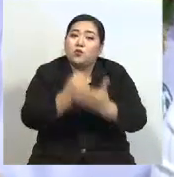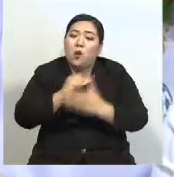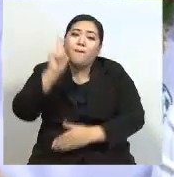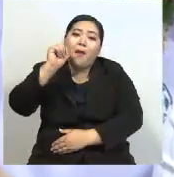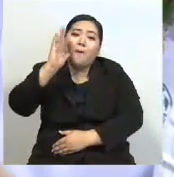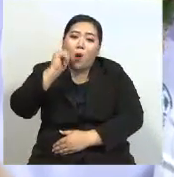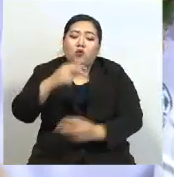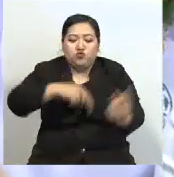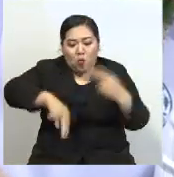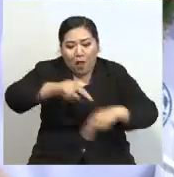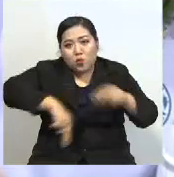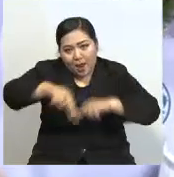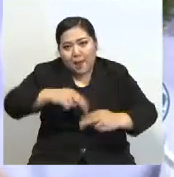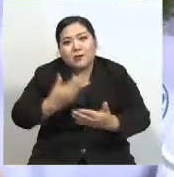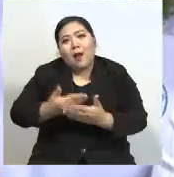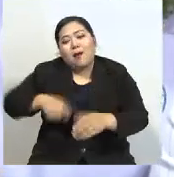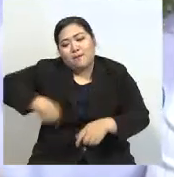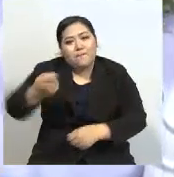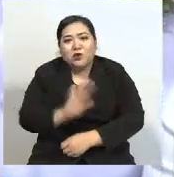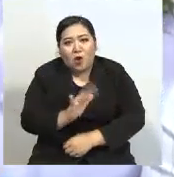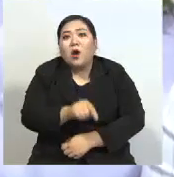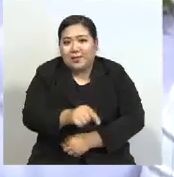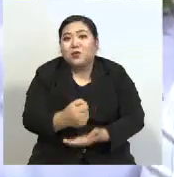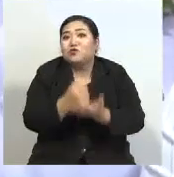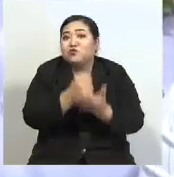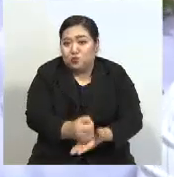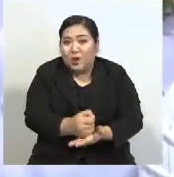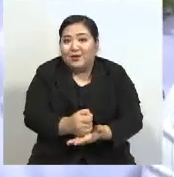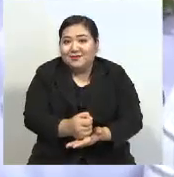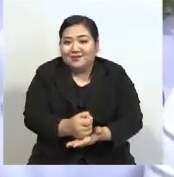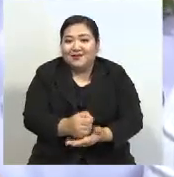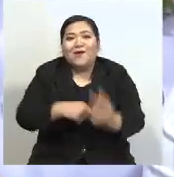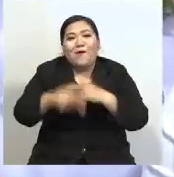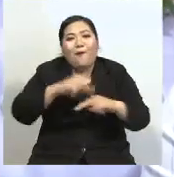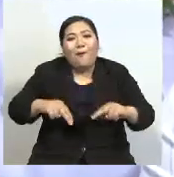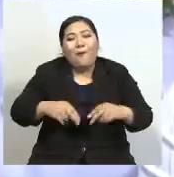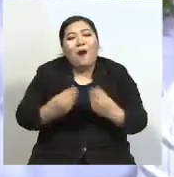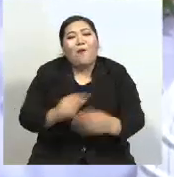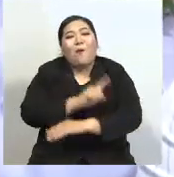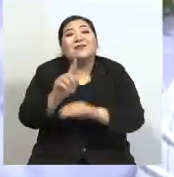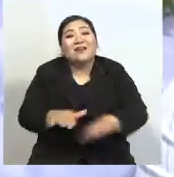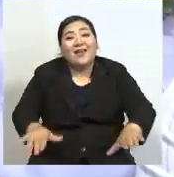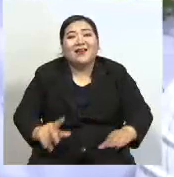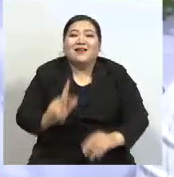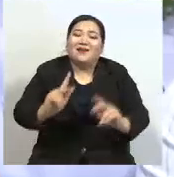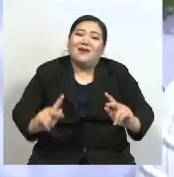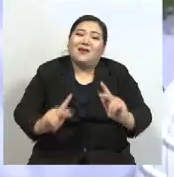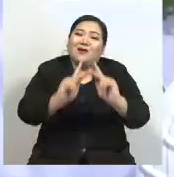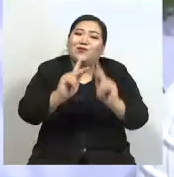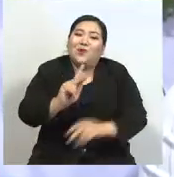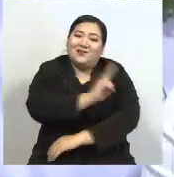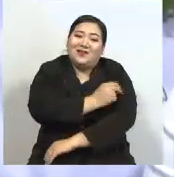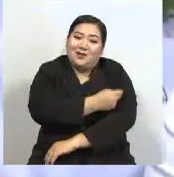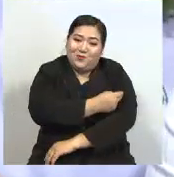ที่มีพบลูกป่วยในโรคหายากได้อย่างดีนะครับอันนี้ก็ถือว่าเป็นของขวัญวันเด็กที่กรมการแพทย์และกระทรวงสาธารณสุขได้มอบให้กับ